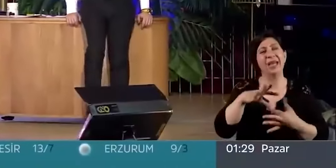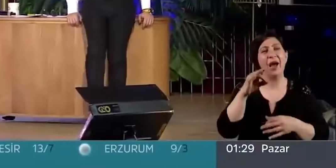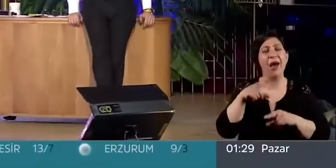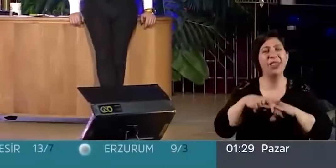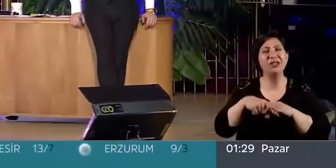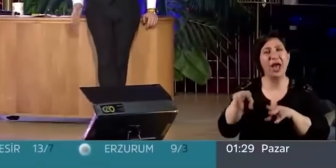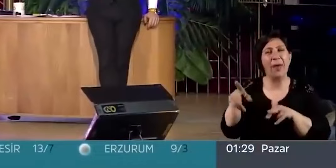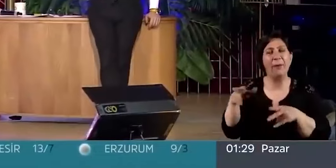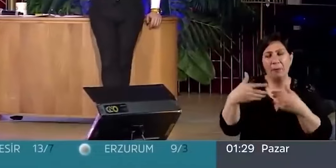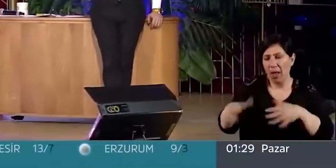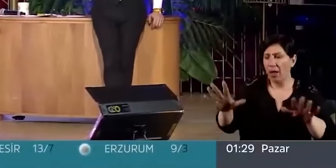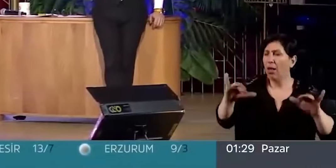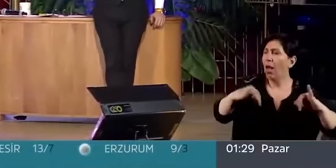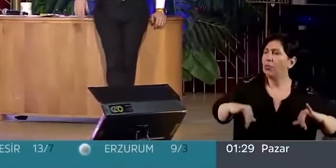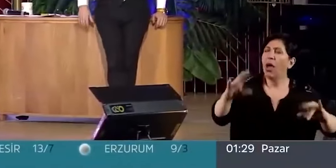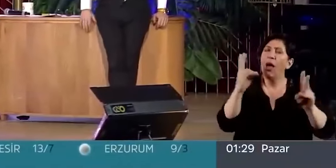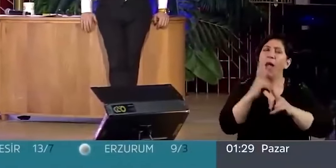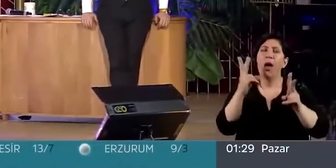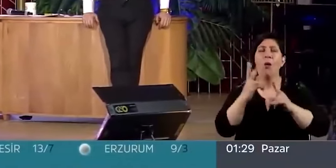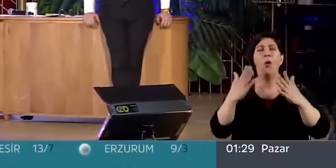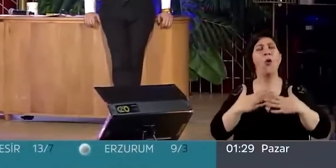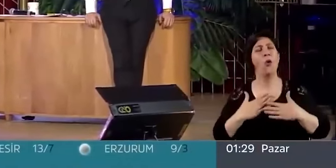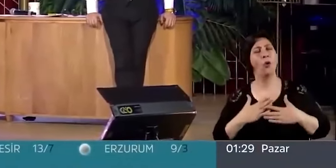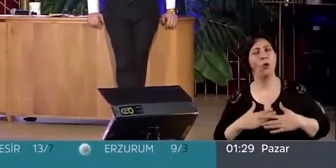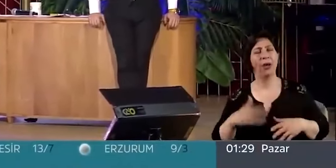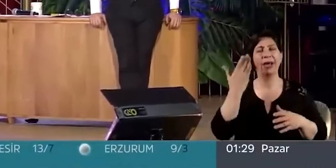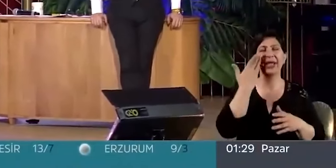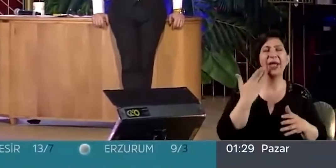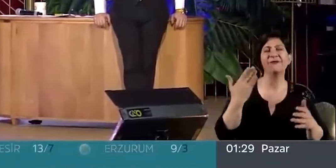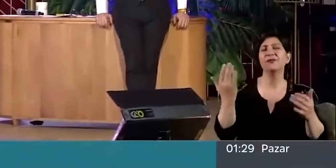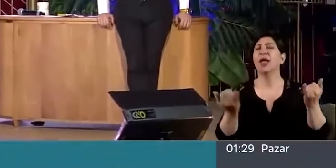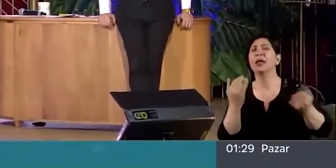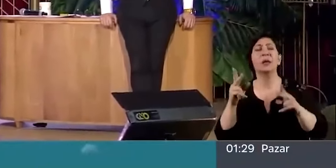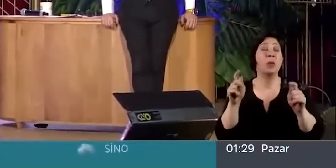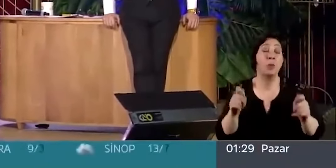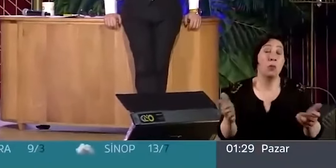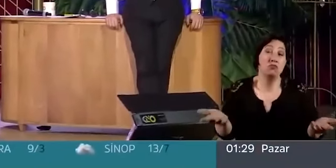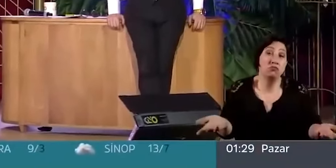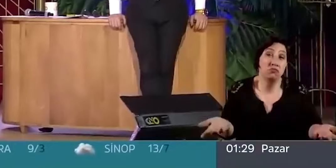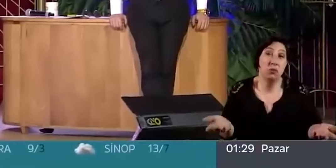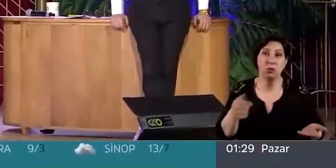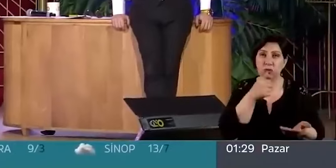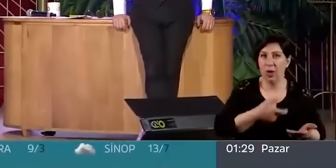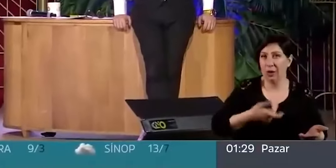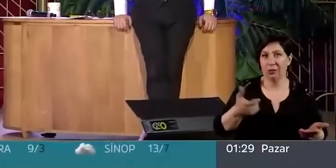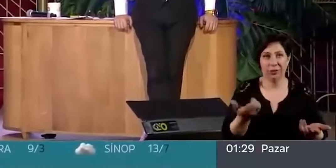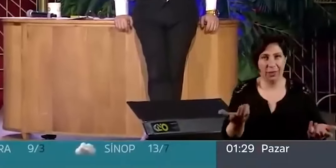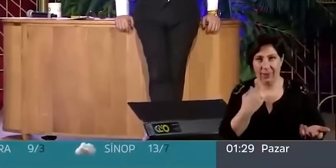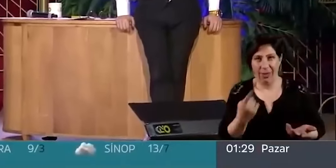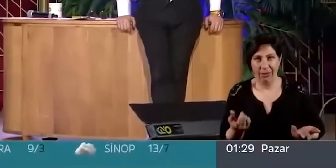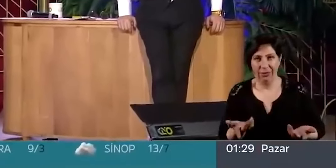gibi ya. Hakikaten bırakmış gayet güzel. Oh, keyfini yaşıyor, dalgasını geçiyor belki de olabilir. Yani su atın